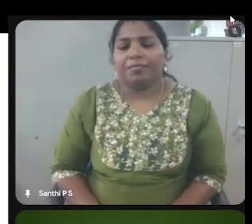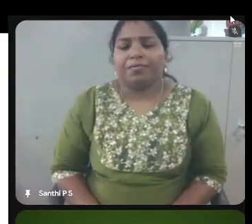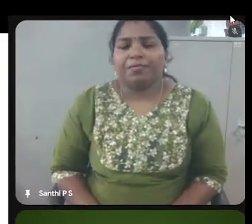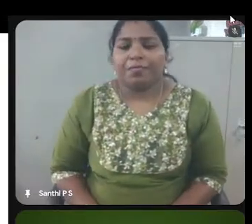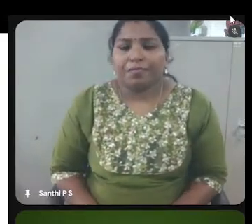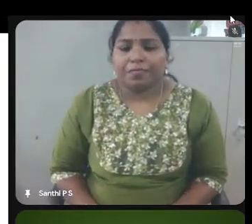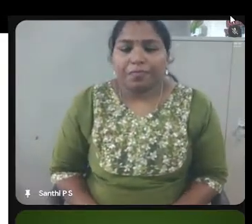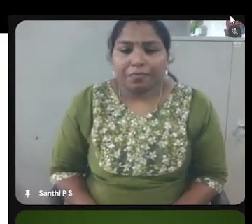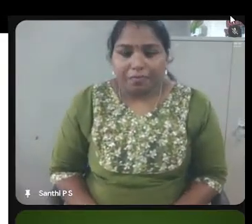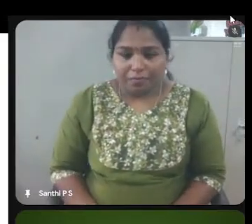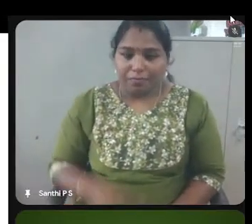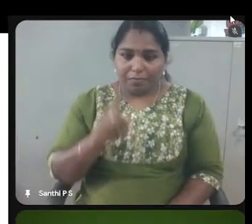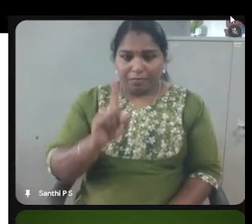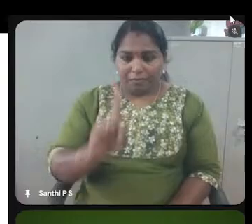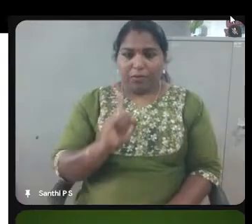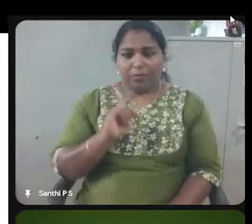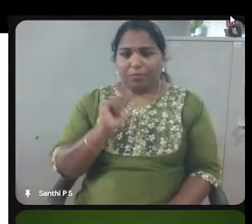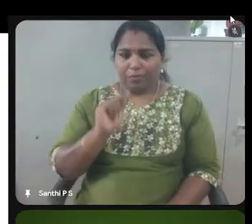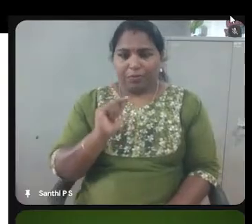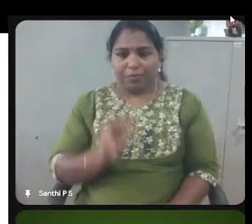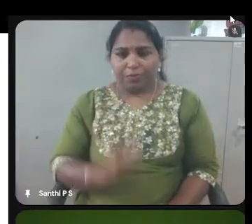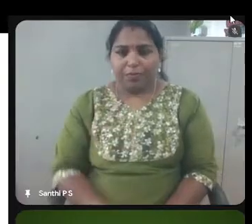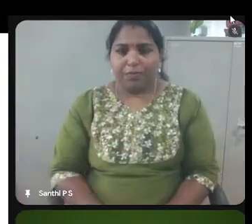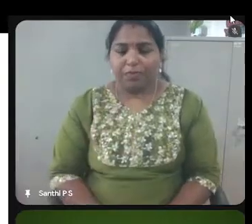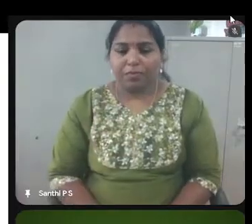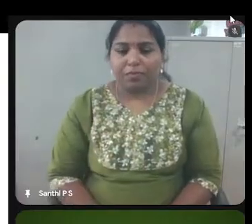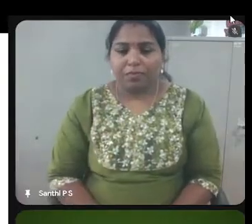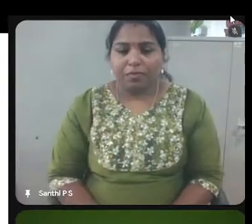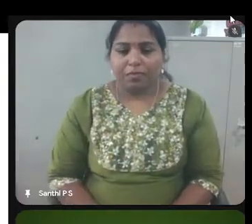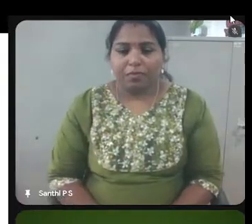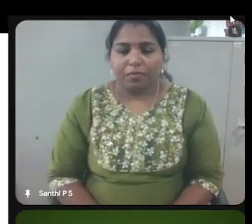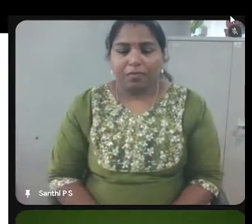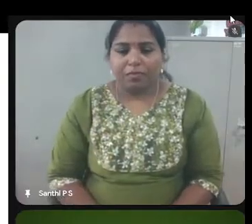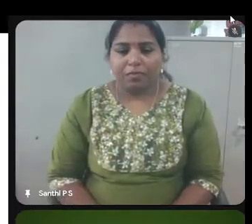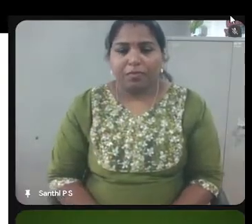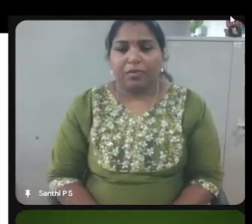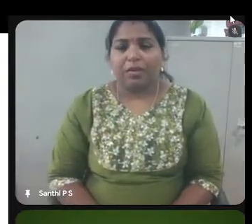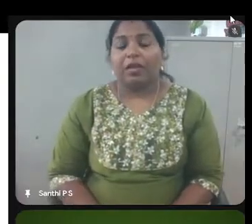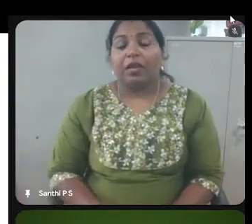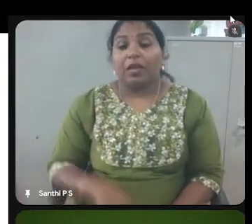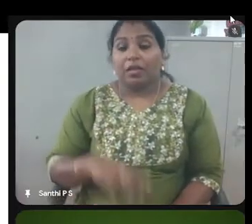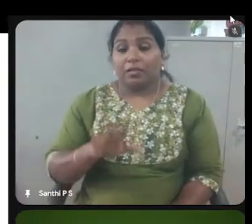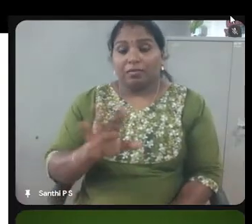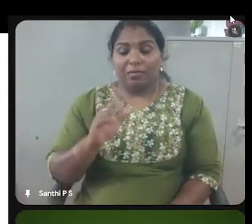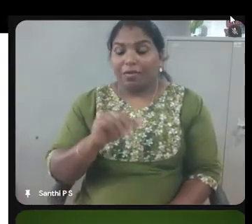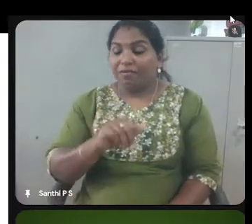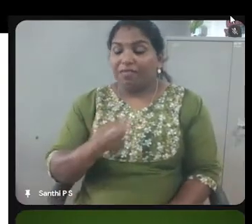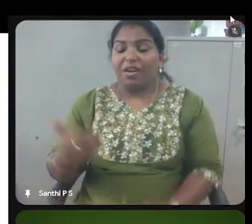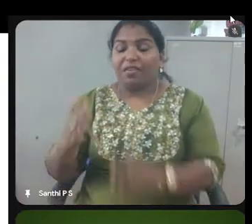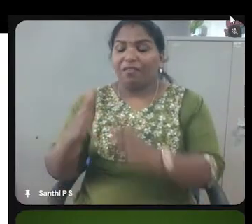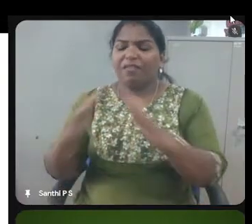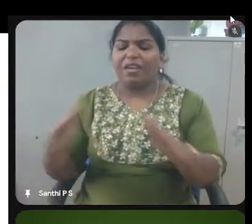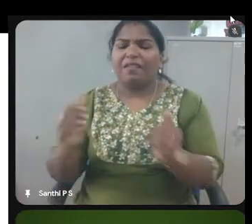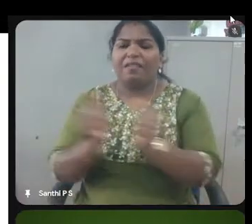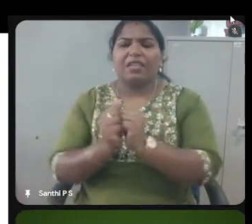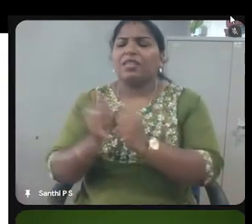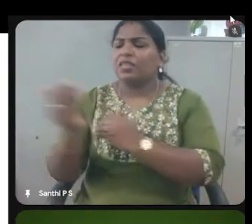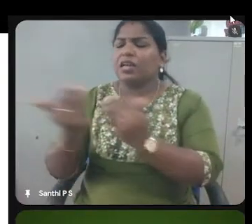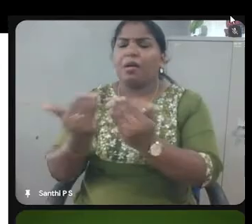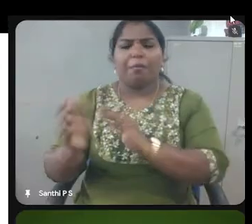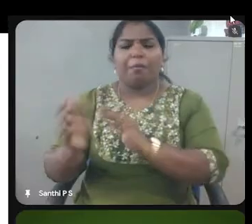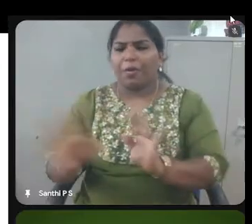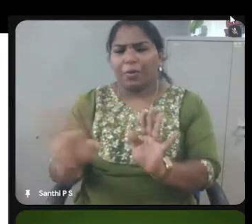ഓക്കെ, ഒരു കാര്യം പറയാം. ഇത് വേറെ ഒരു വീടുമായിട്ട് നമുക്ക് കമ്പയർ ചെയ്യേണ്ട ആവശ്യമില്ല. ഇപ്പം നിങ്ങൾക്ക്